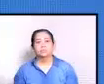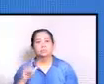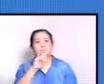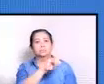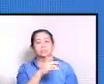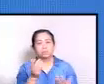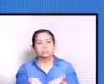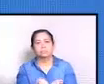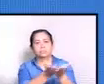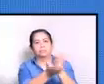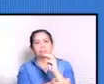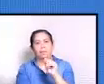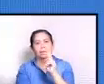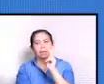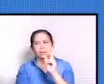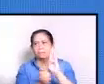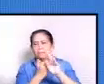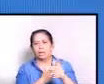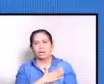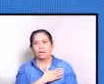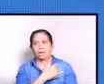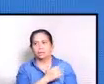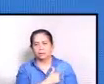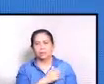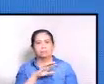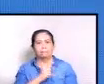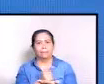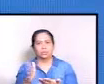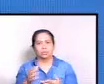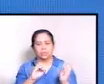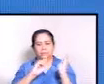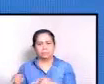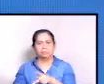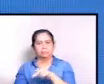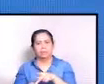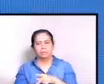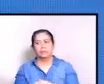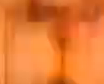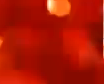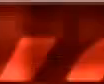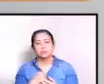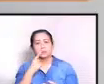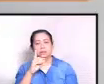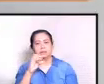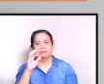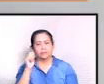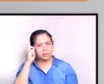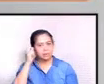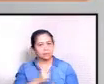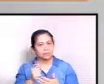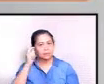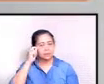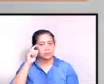Ibabiyahe na sa Mayo at 30 pabalik sa Canada ang mga basura nilang itinambak sa bansa. Ayon kay Foreign Affairs